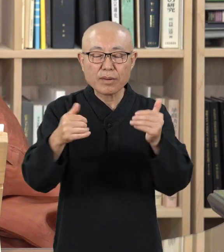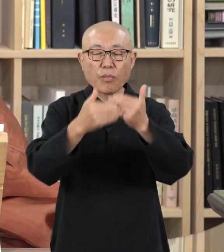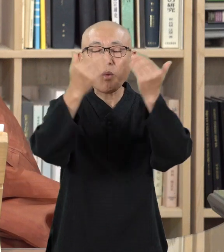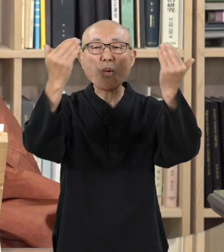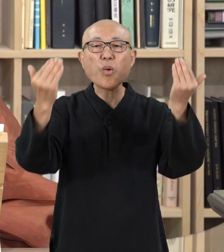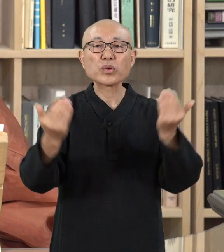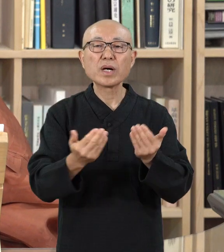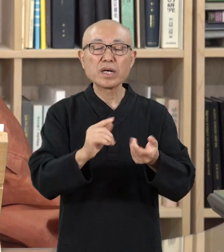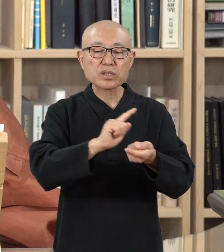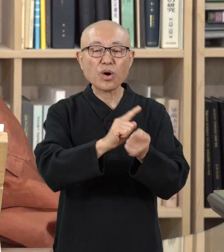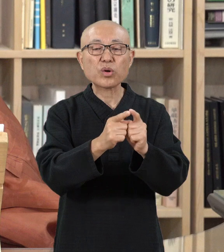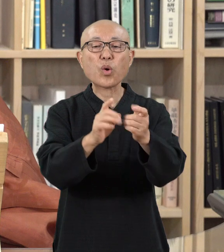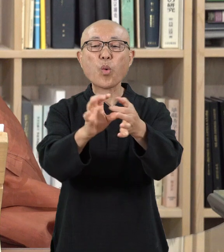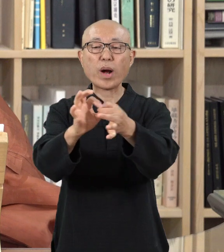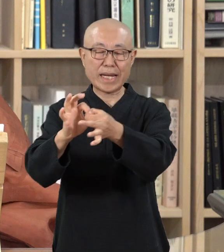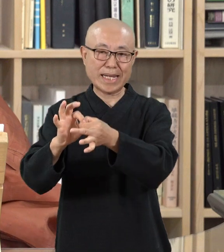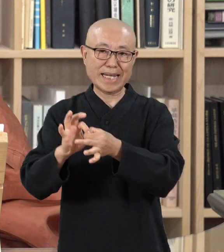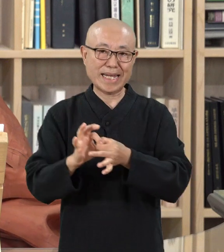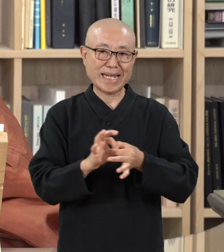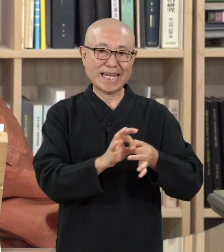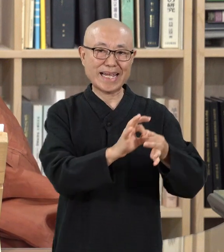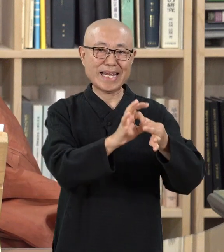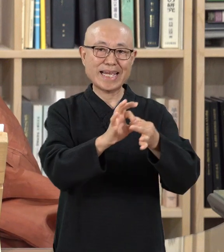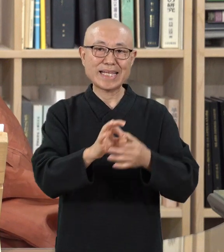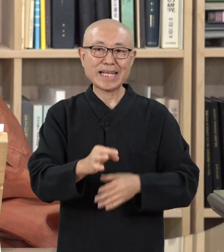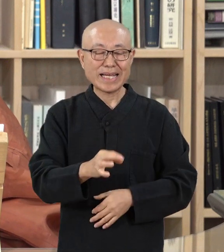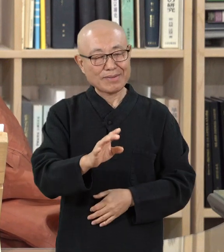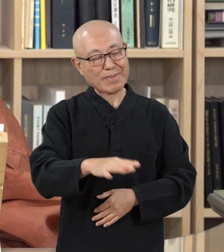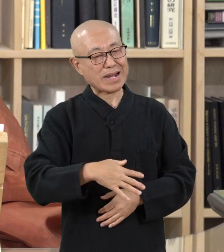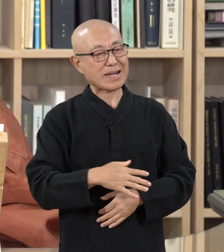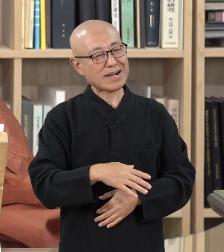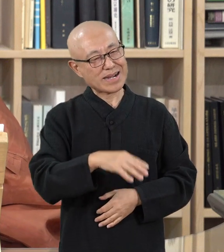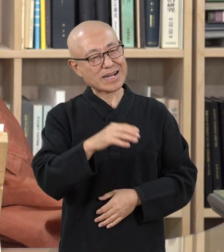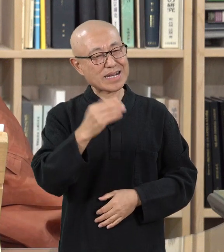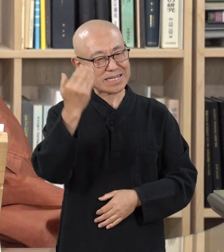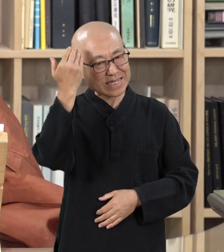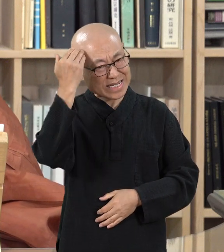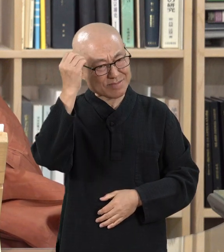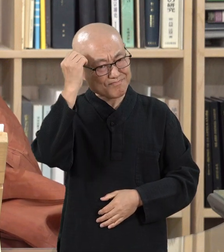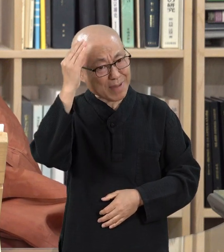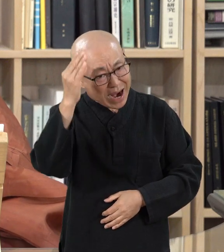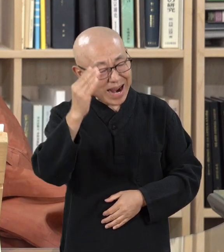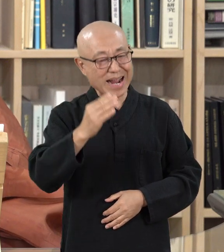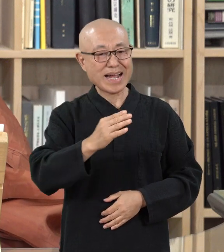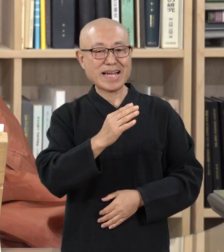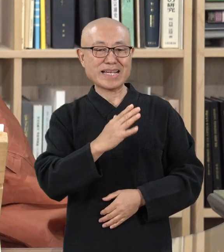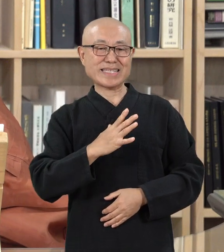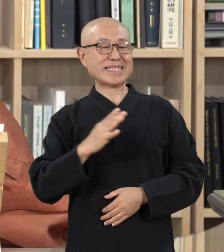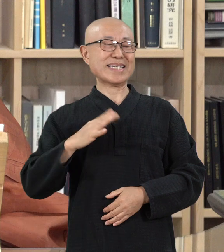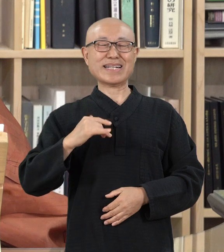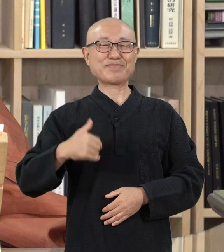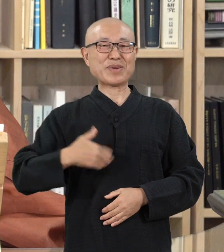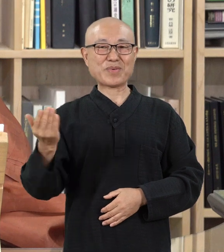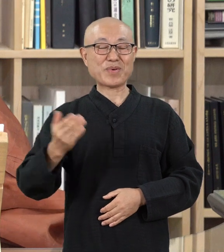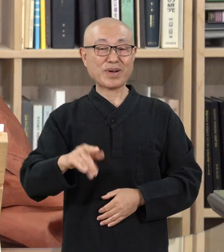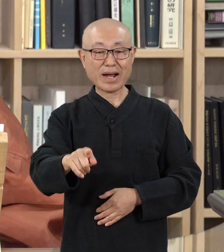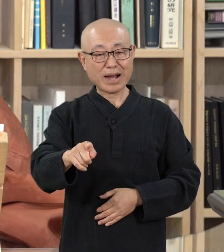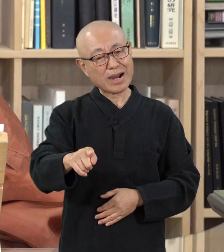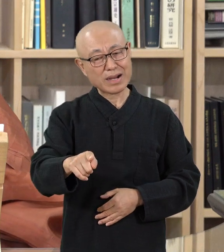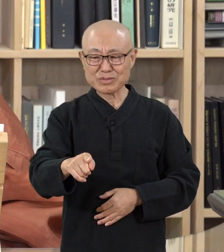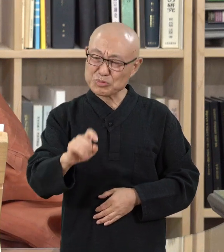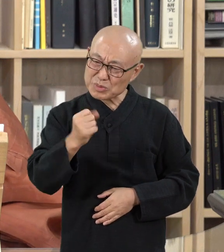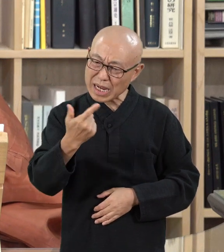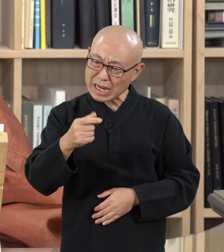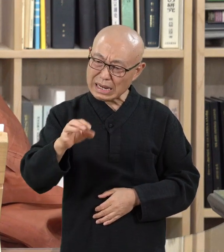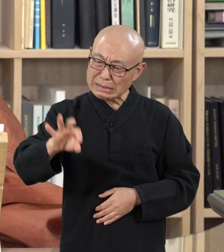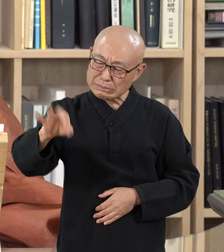것이 관계 속에 이루어져서 뭐 잘났다고 뽐낼 것도 없고, 상대방을 무시해서